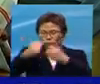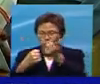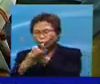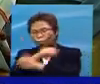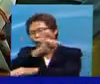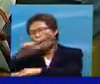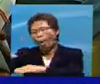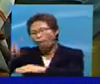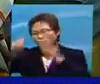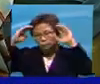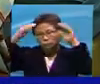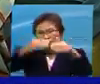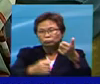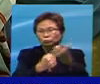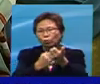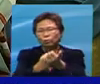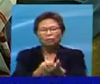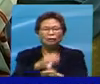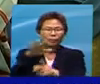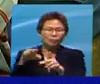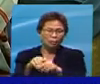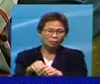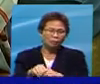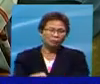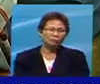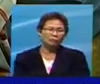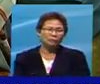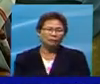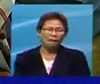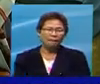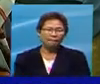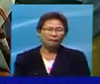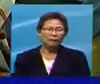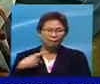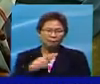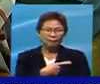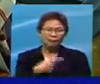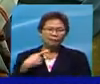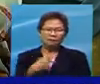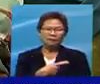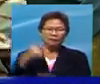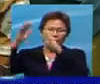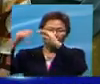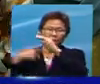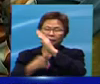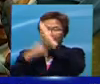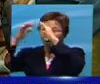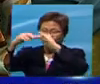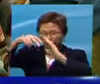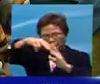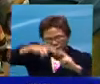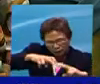Pi termasuk pembangkang-pembangkang yang ada di negara kita dan kita harap agar satu siasatan